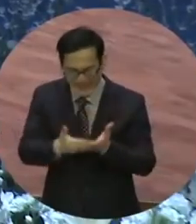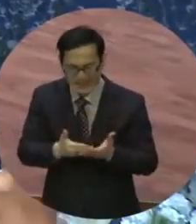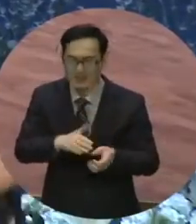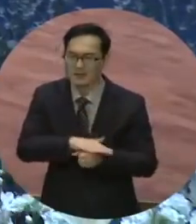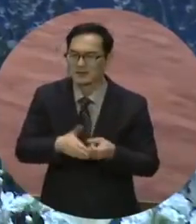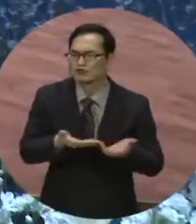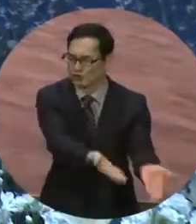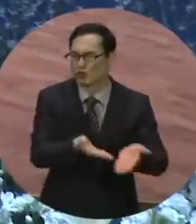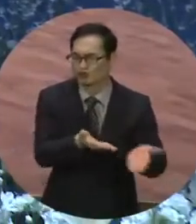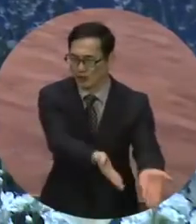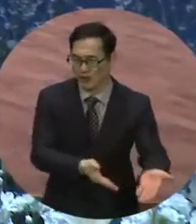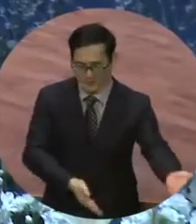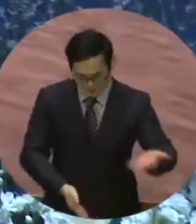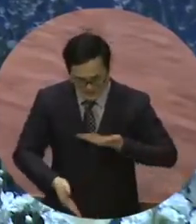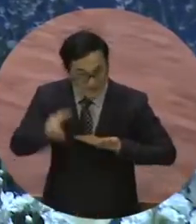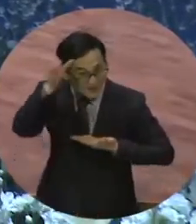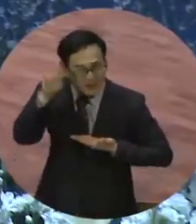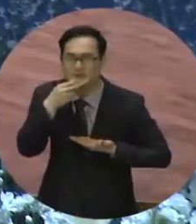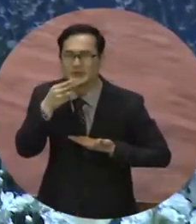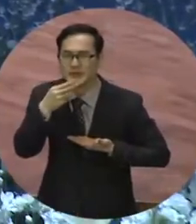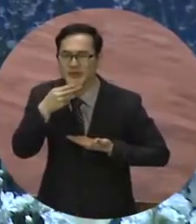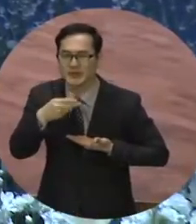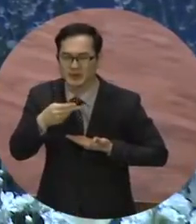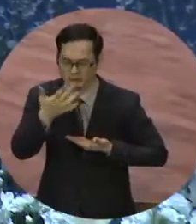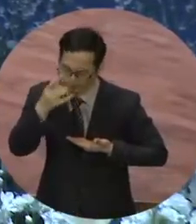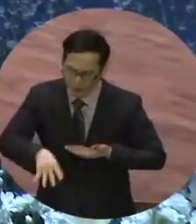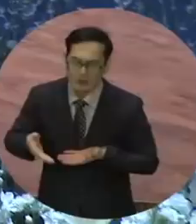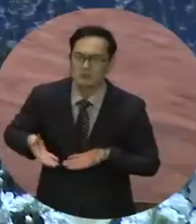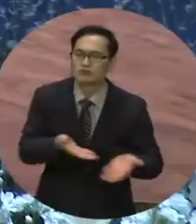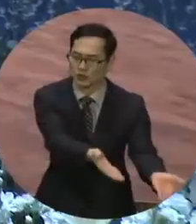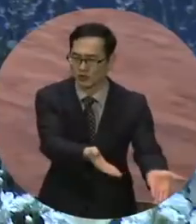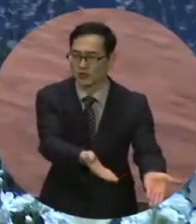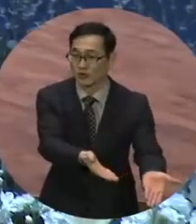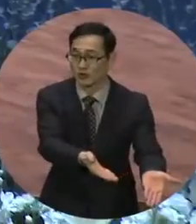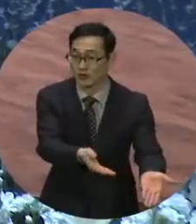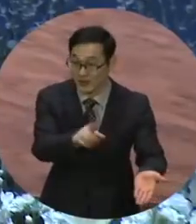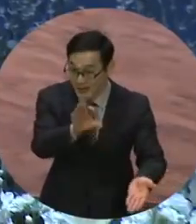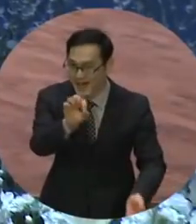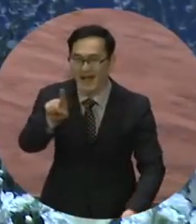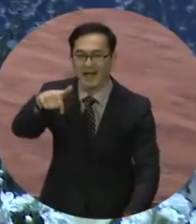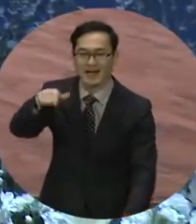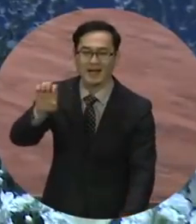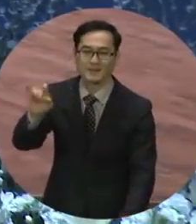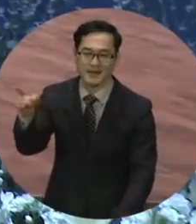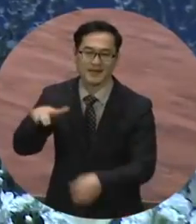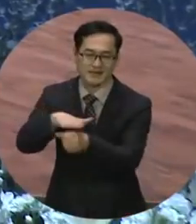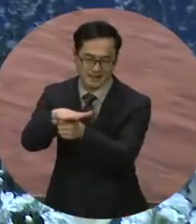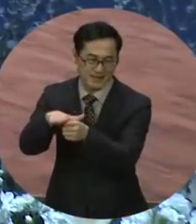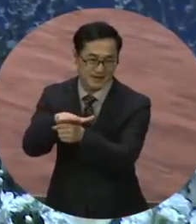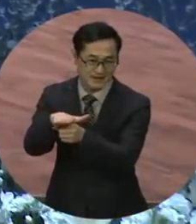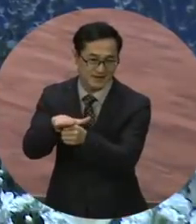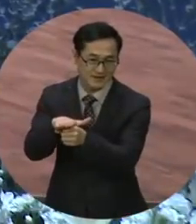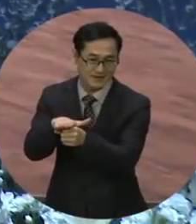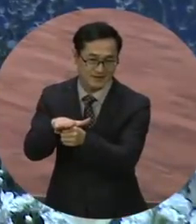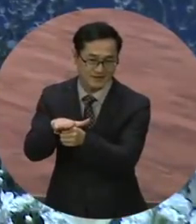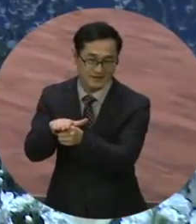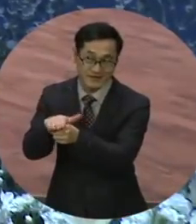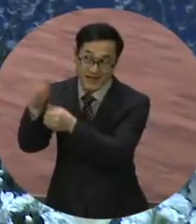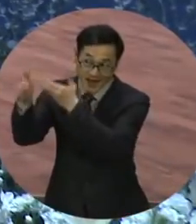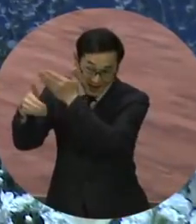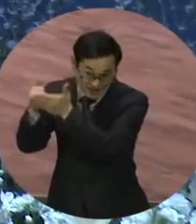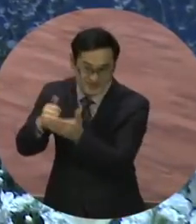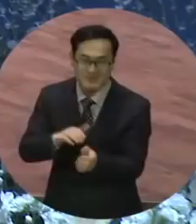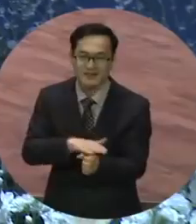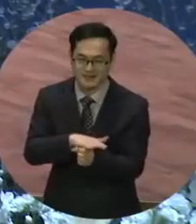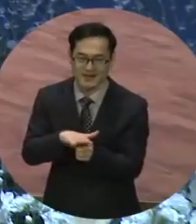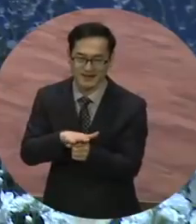상관없이 일방적으로 헌신하고 일방적으로 사랑하는 그것을 아가페 사랑이라. 그것이 바로 하나님의 사랑입니다.